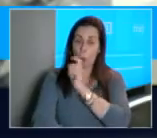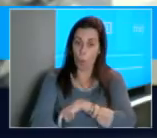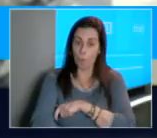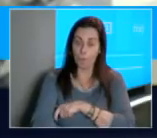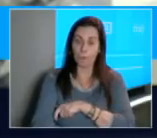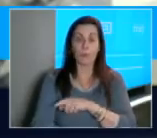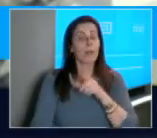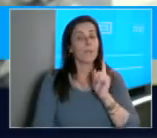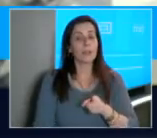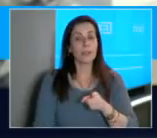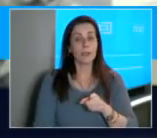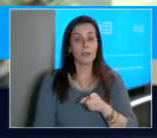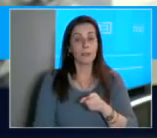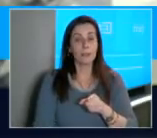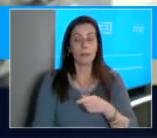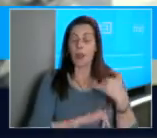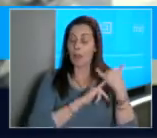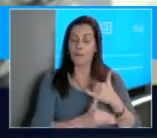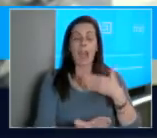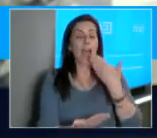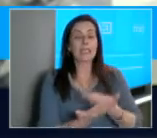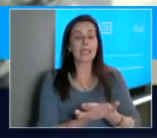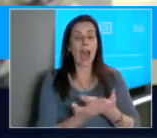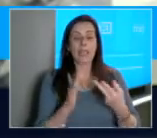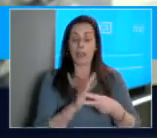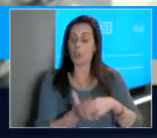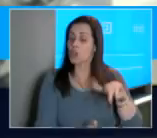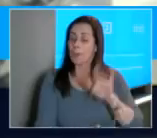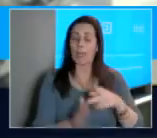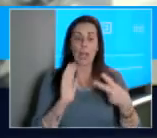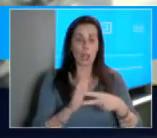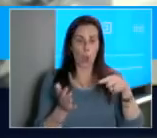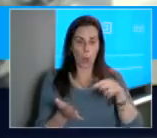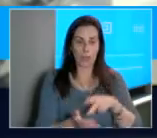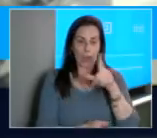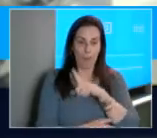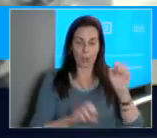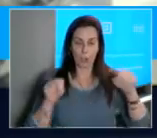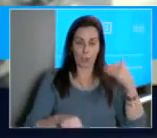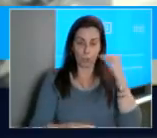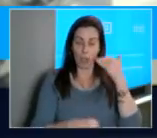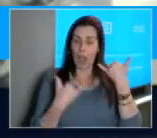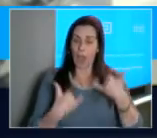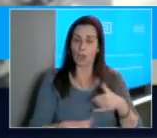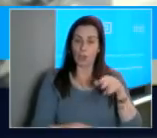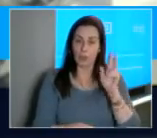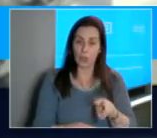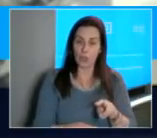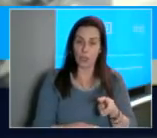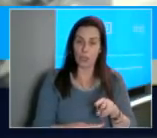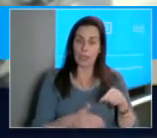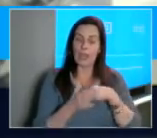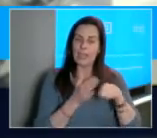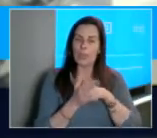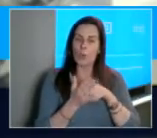של האום, ואמור להניח את אותה הצעת החלטה שמתנגדת לתוכנית של טראמפ. כרגע יש איזה, הייתי אומרת,